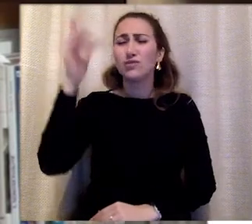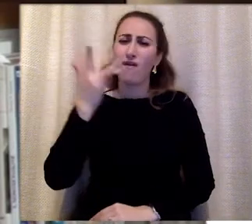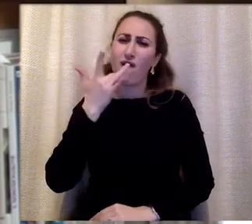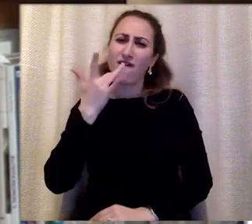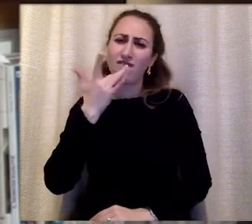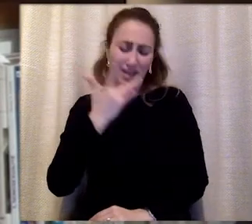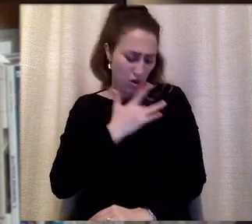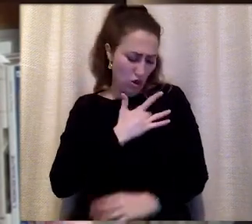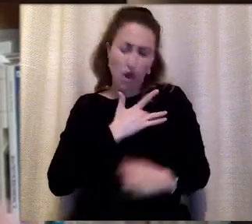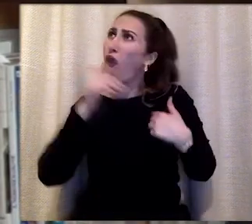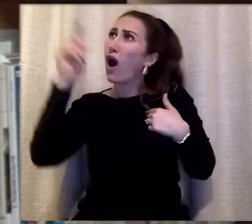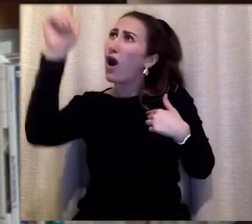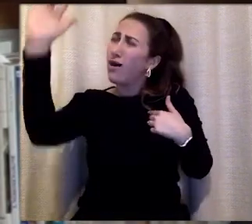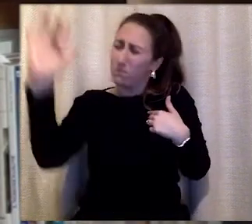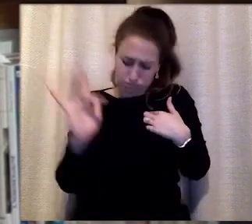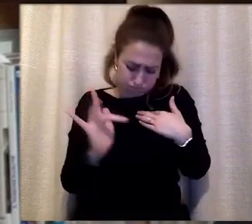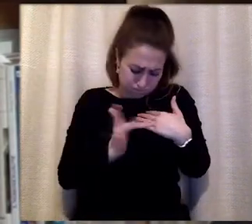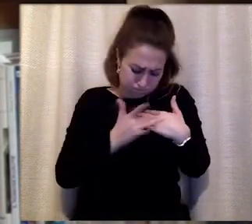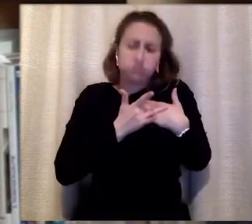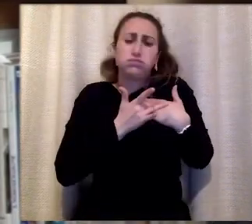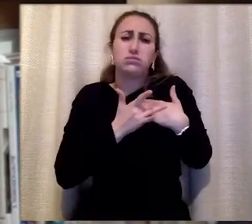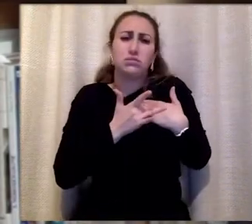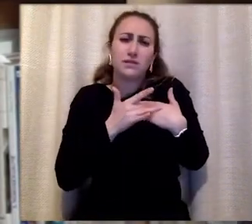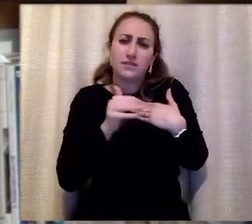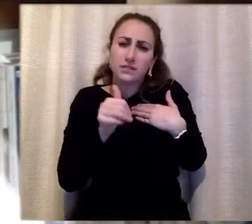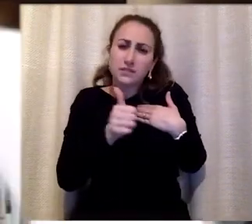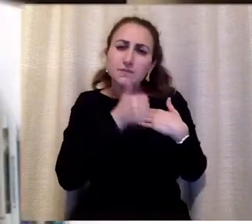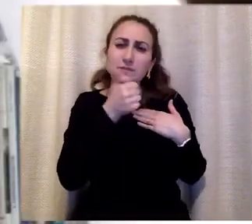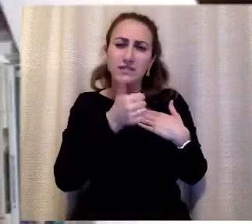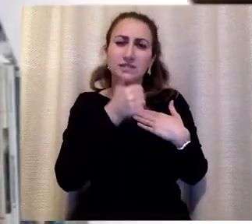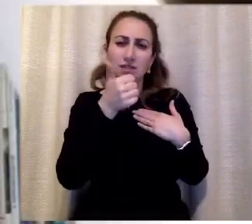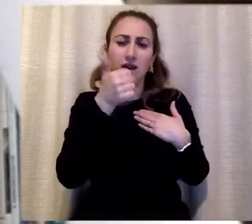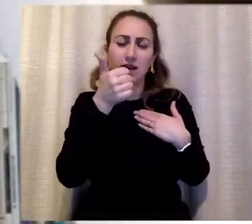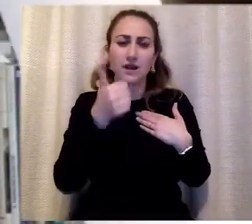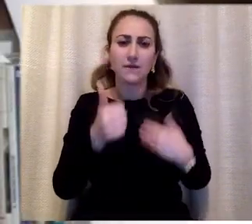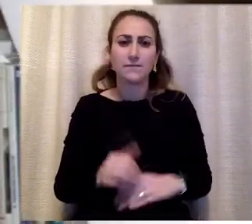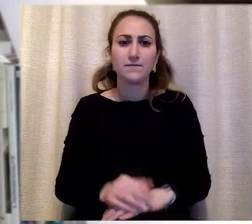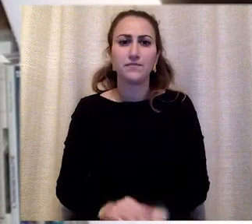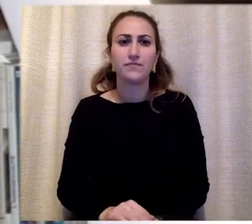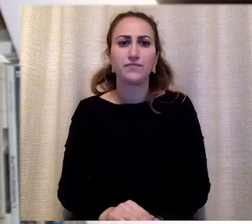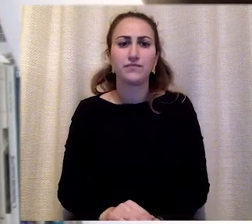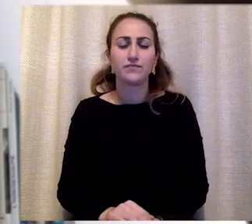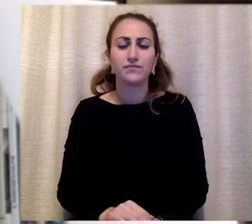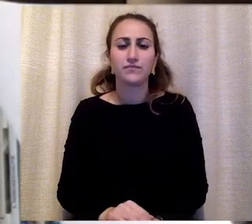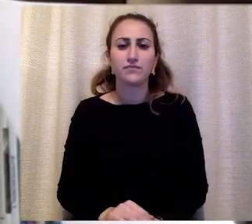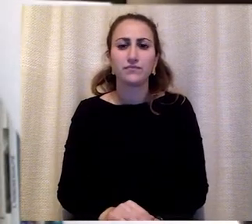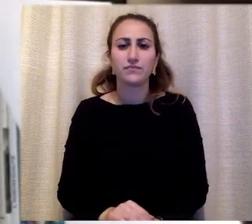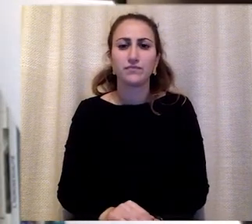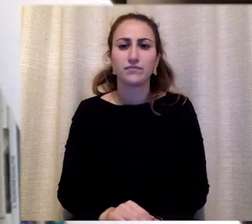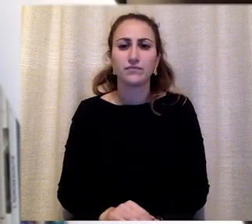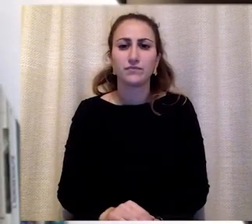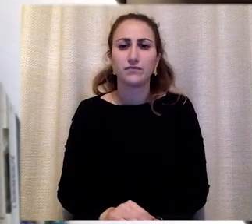particulière. C'est ce qu'il dit dans la suite du verset que nous avons lu tout à l'heure.